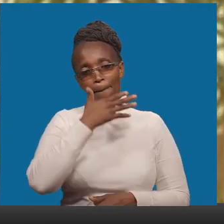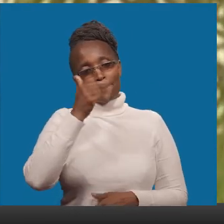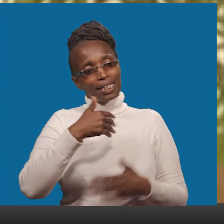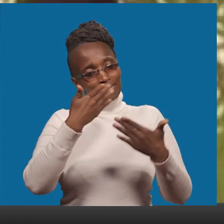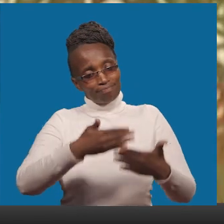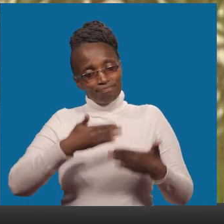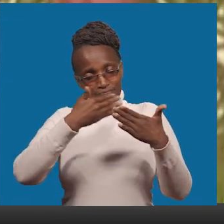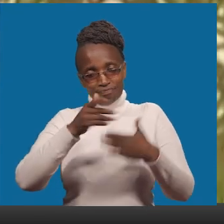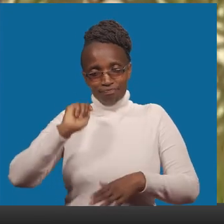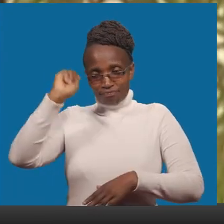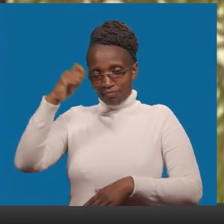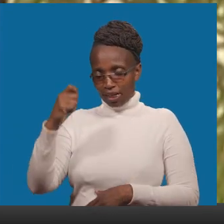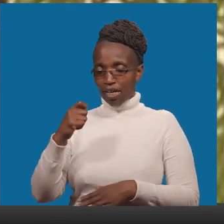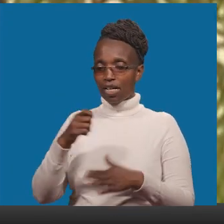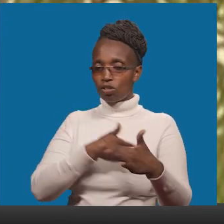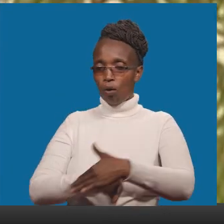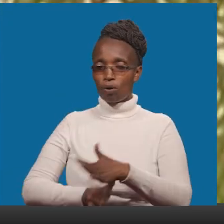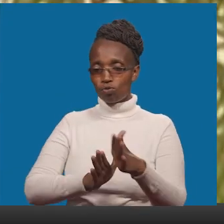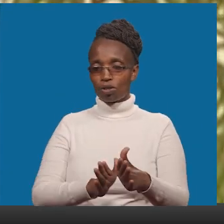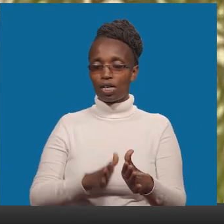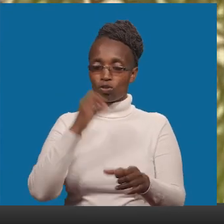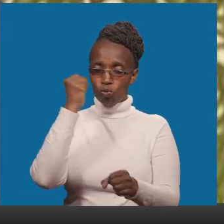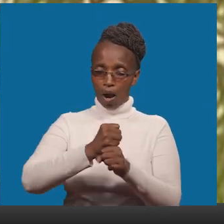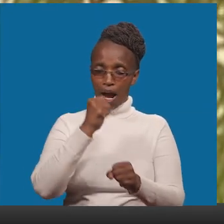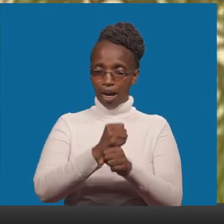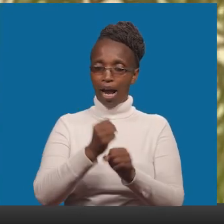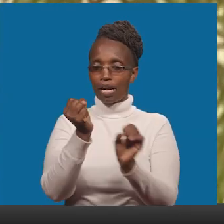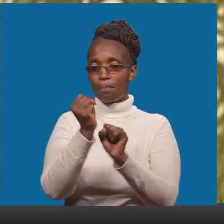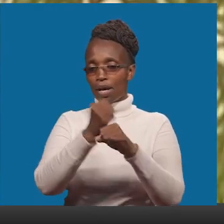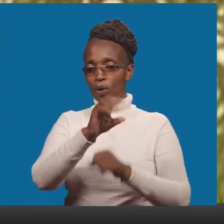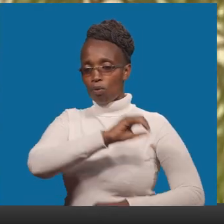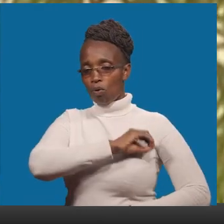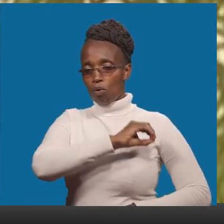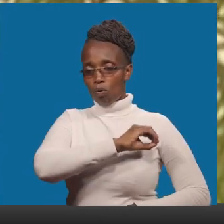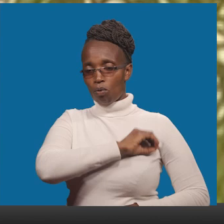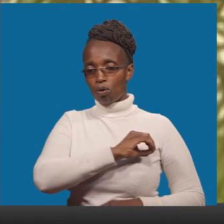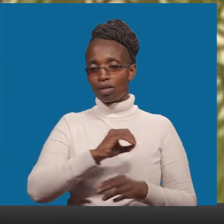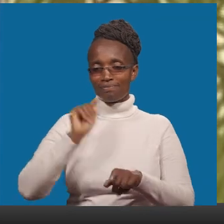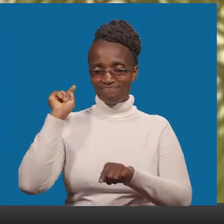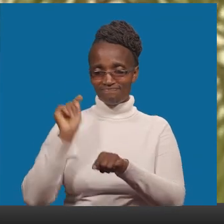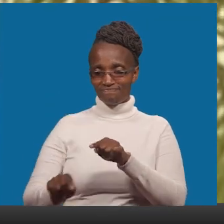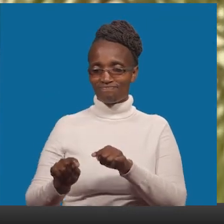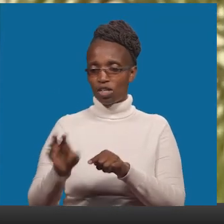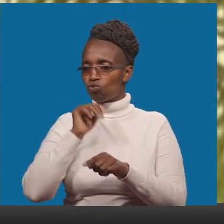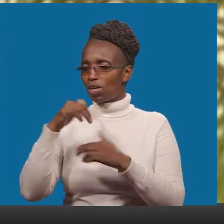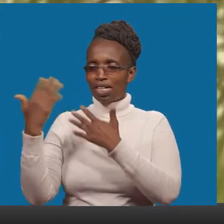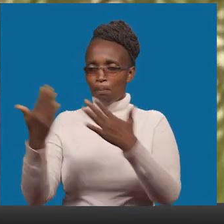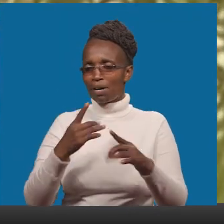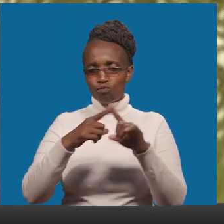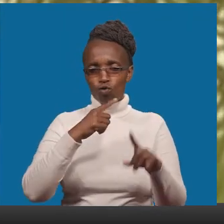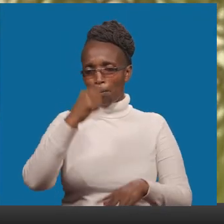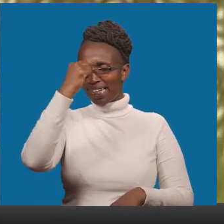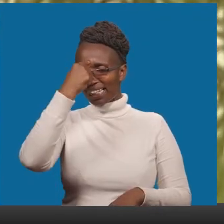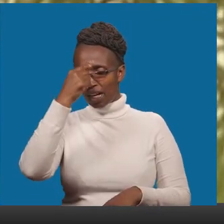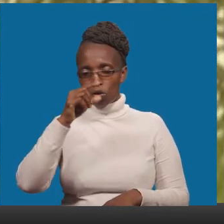work to produce at a capability. Apana leta kutoka China or India or anywhere else. Let's